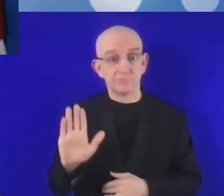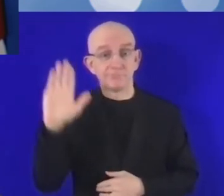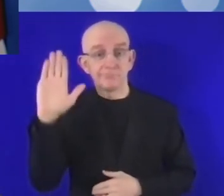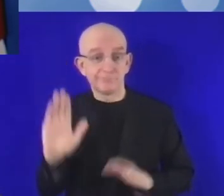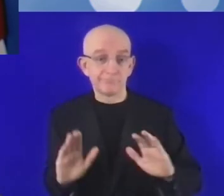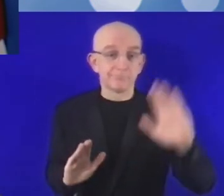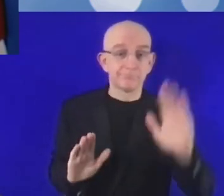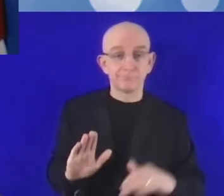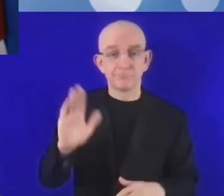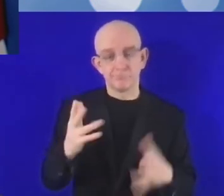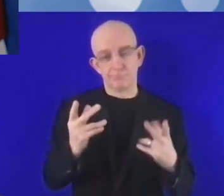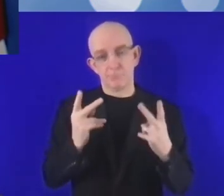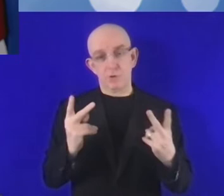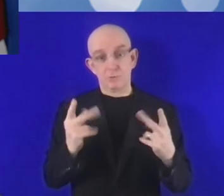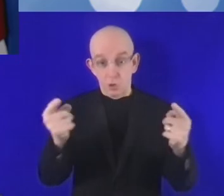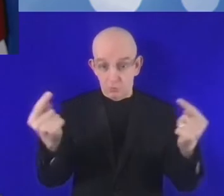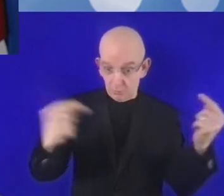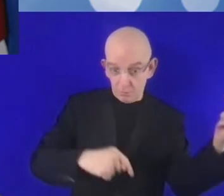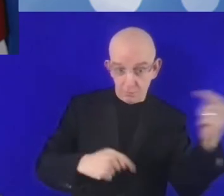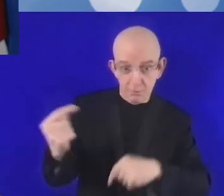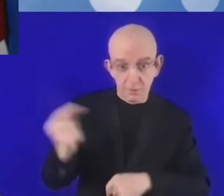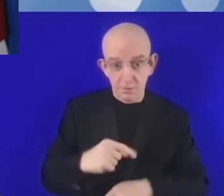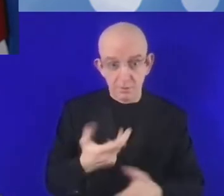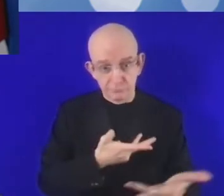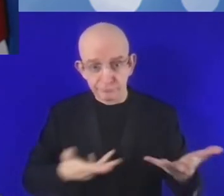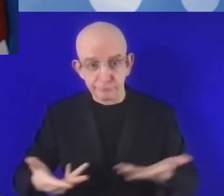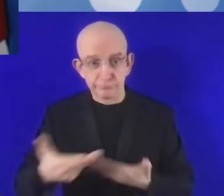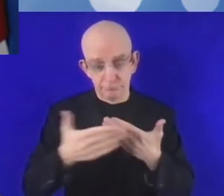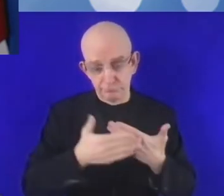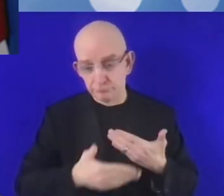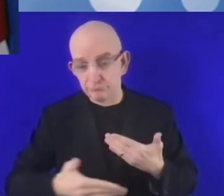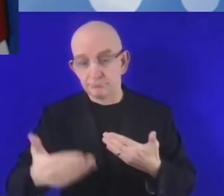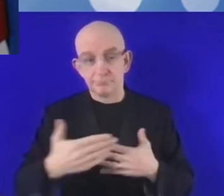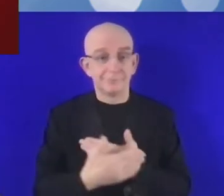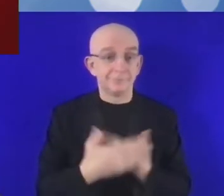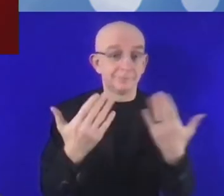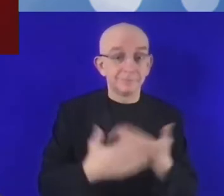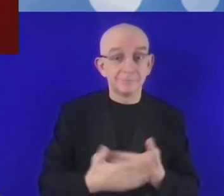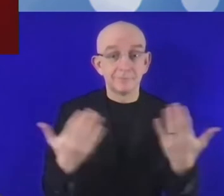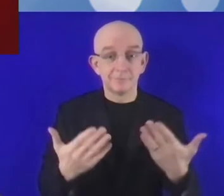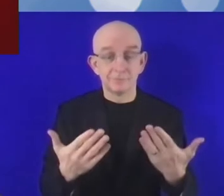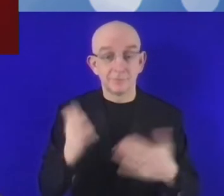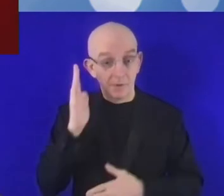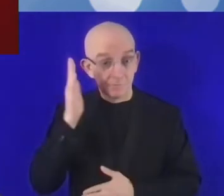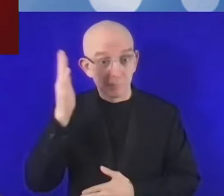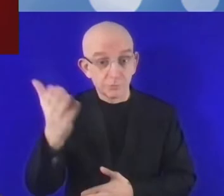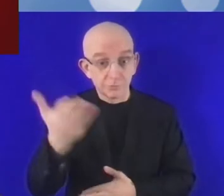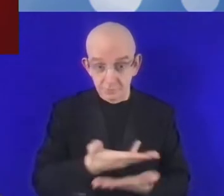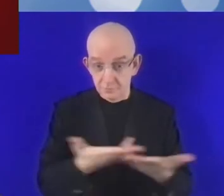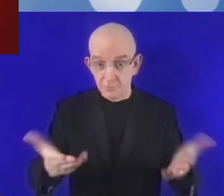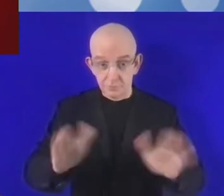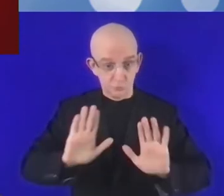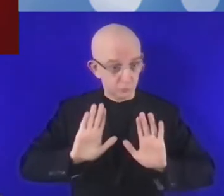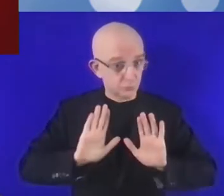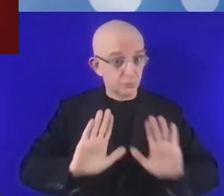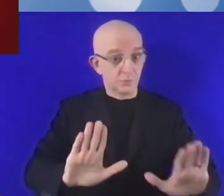de voir la mobilisation des jeunes usagers d'Internet. Votre voix, à vous les jeunes, est particulièrement